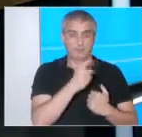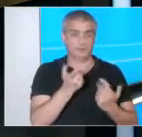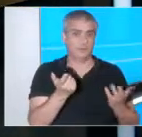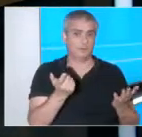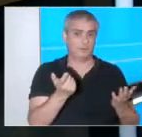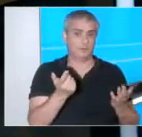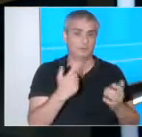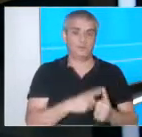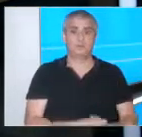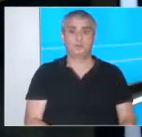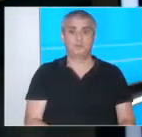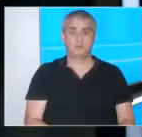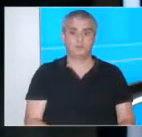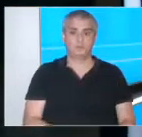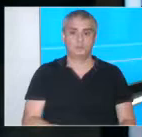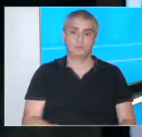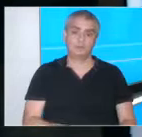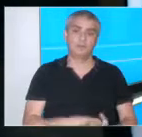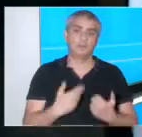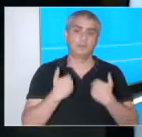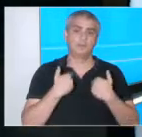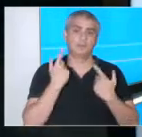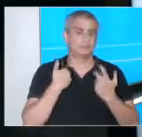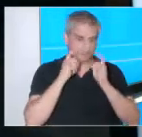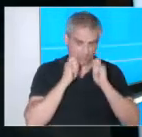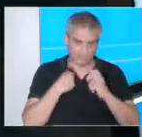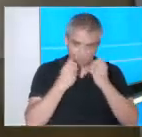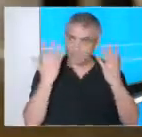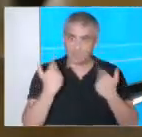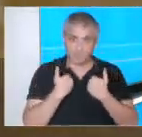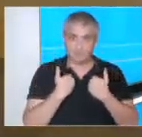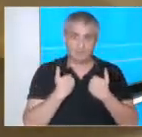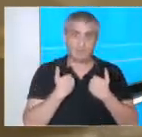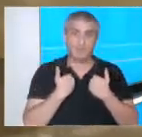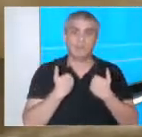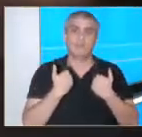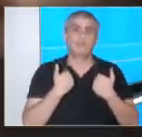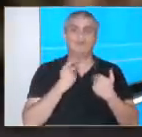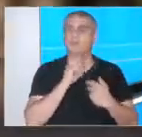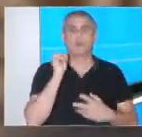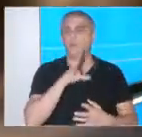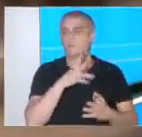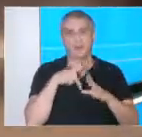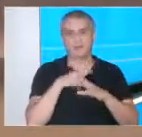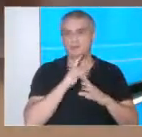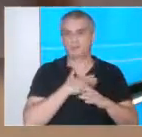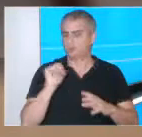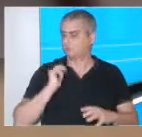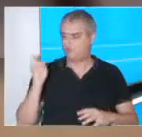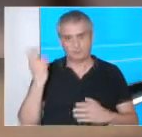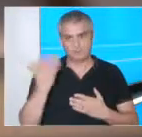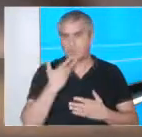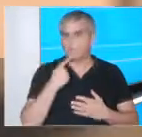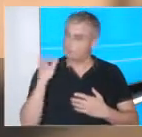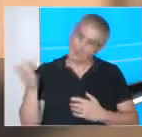החדשה. אחרי כן, אני מבדיקו אותו מבות. אני צריך לסמוך על נס, אני צריך... אתה יודע מה? אני לא בא להתערב מי שרוצה להתגייס, מי שהרב